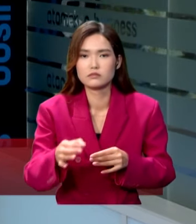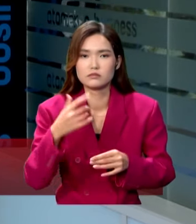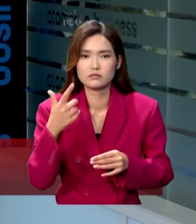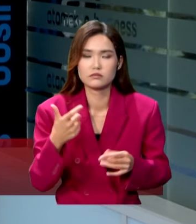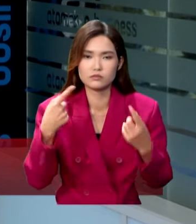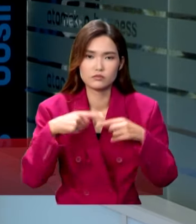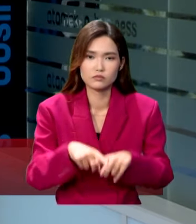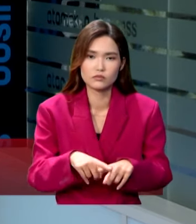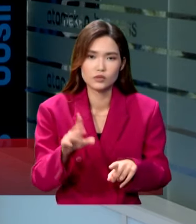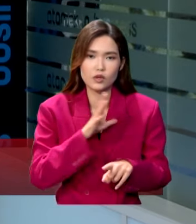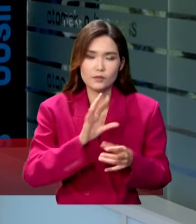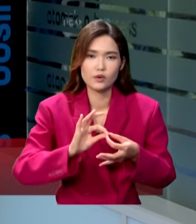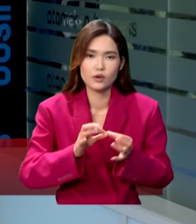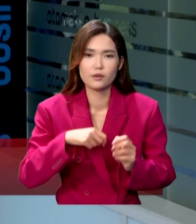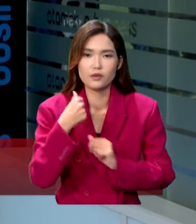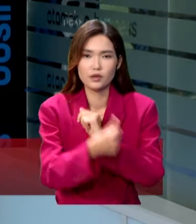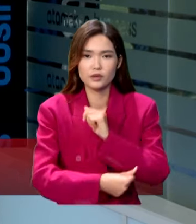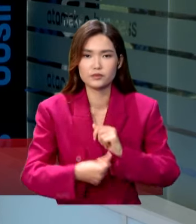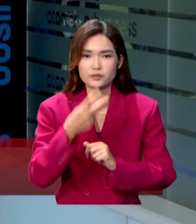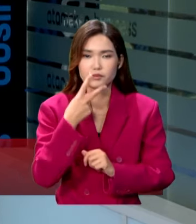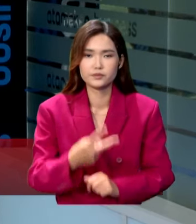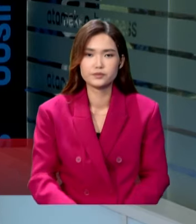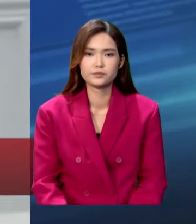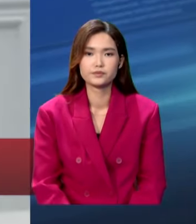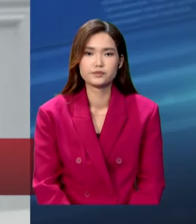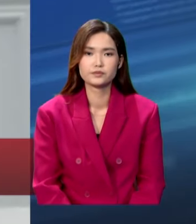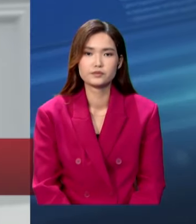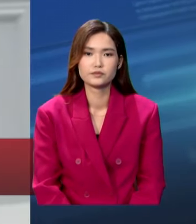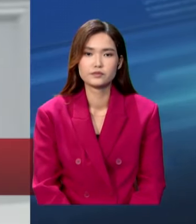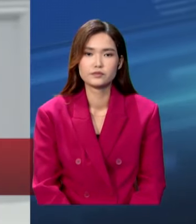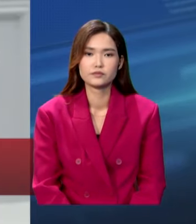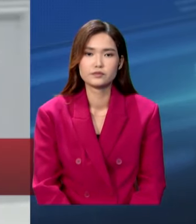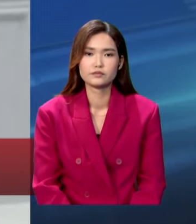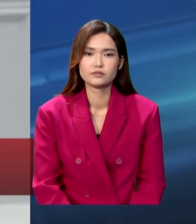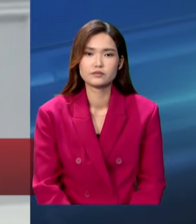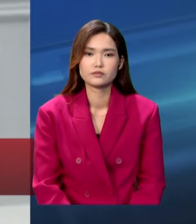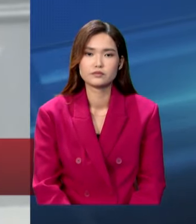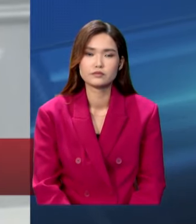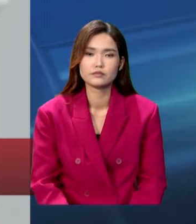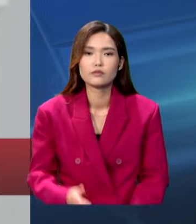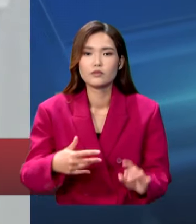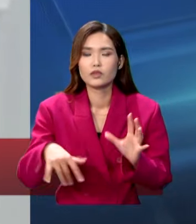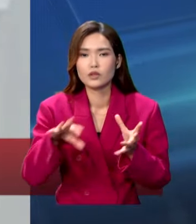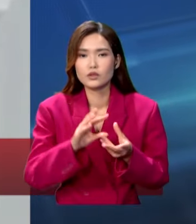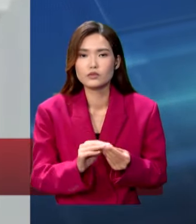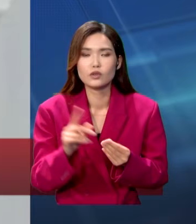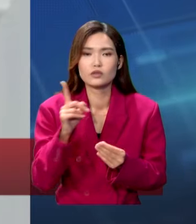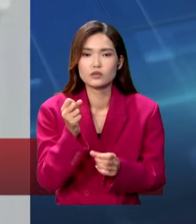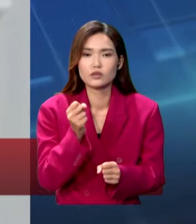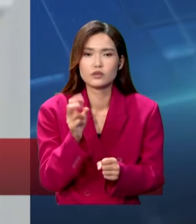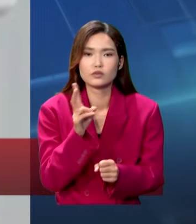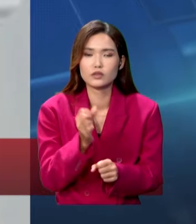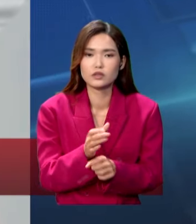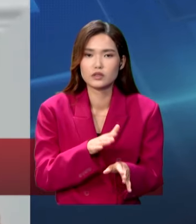частей Подробности в материале Зарины Ахмеджанова что добился своего что ли Что нас требует